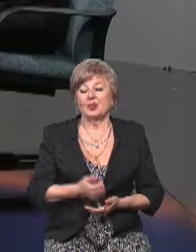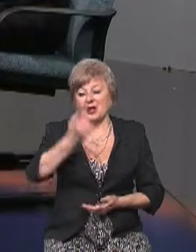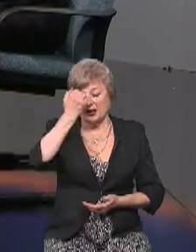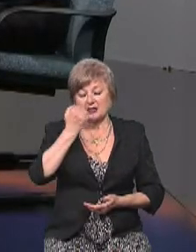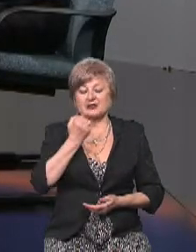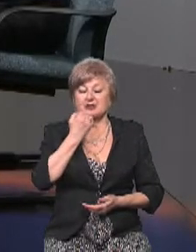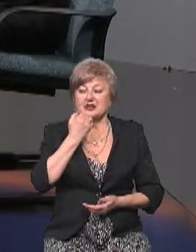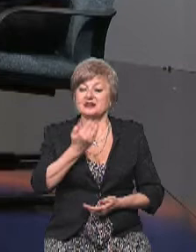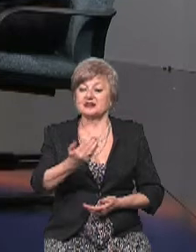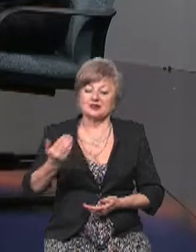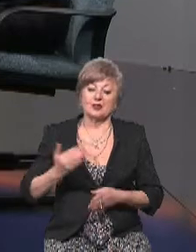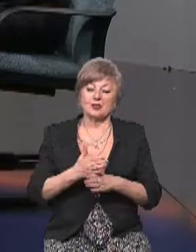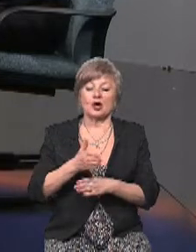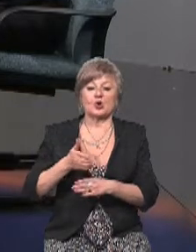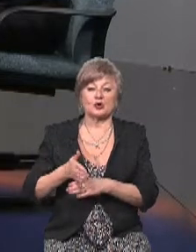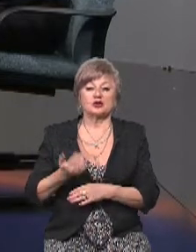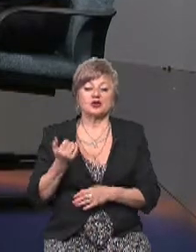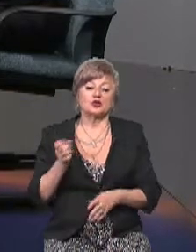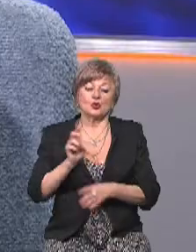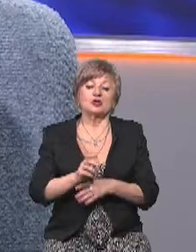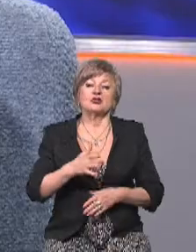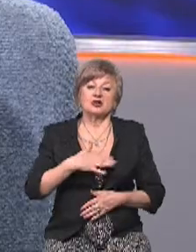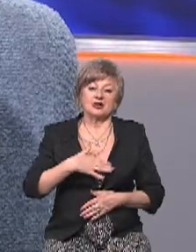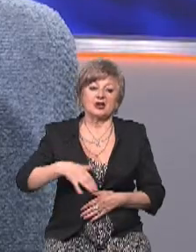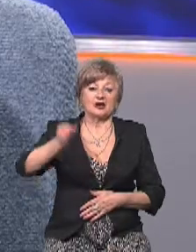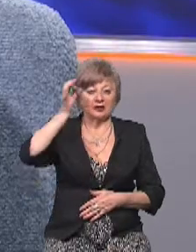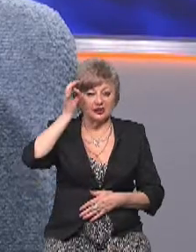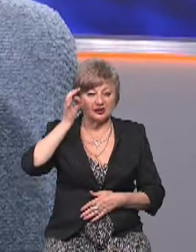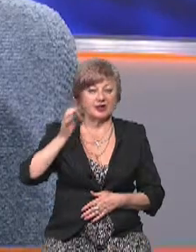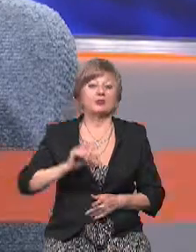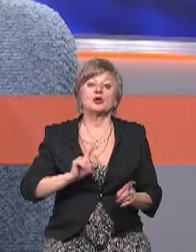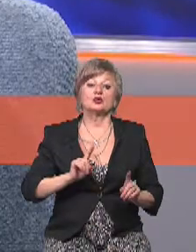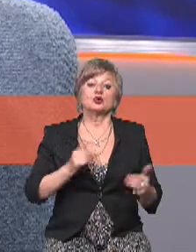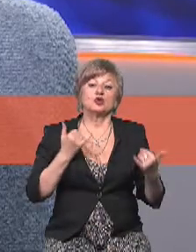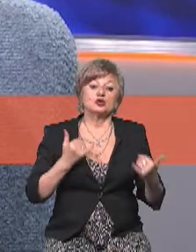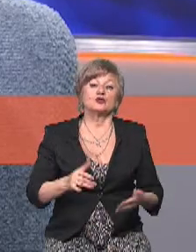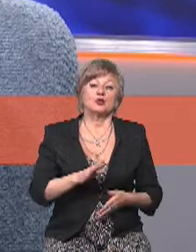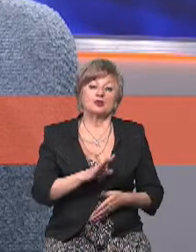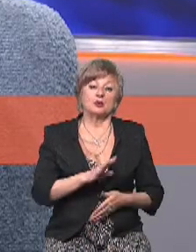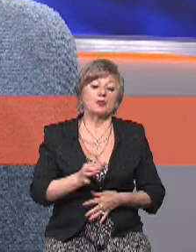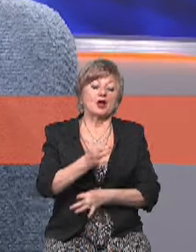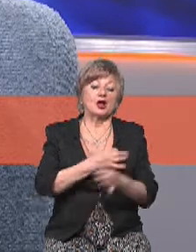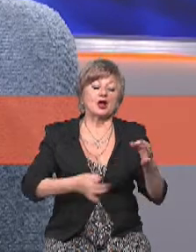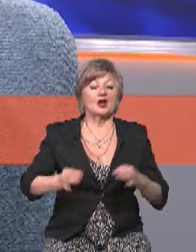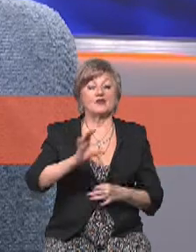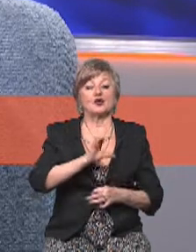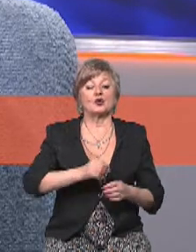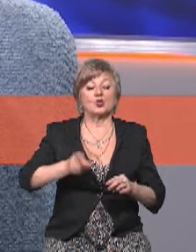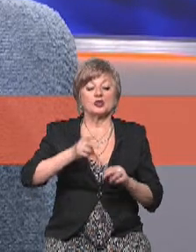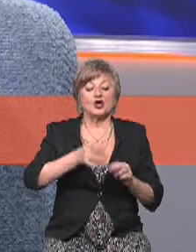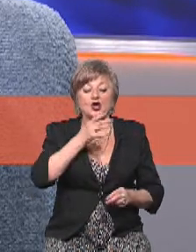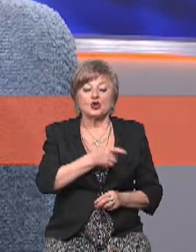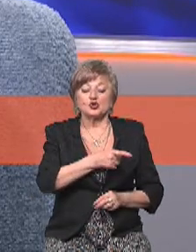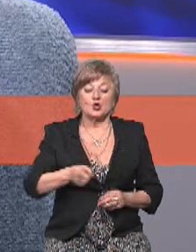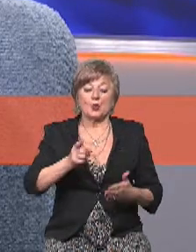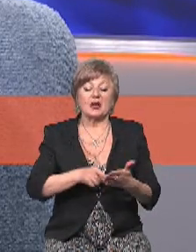Дякую нашим гостям за те, що сьогодні завітали до нашого ефіру. Нагадуємо нашим глядачам, що сьогодні ми говорили про закінчення терміну